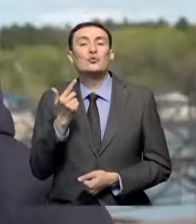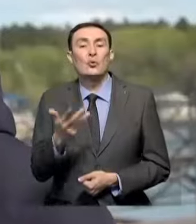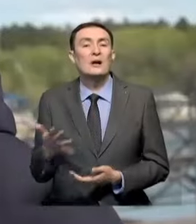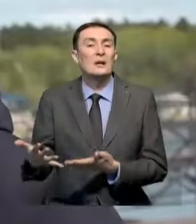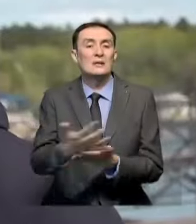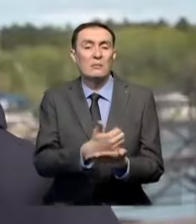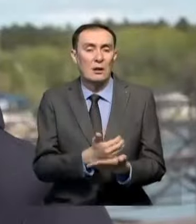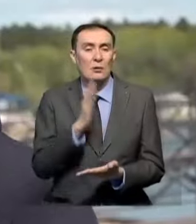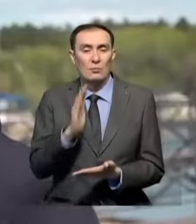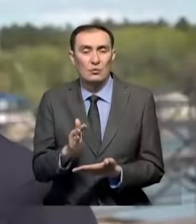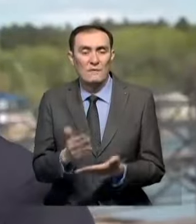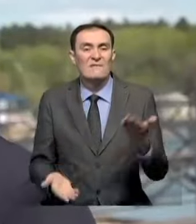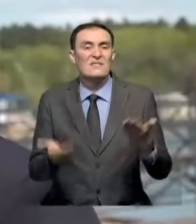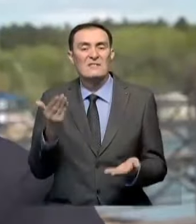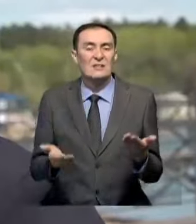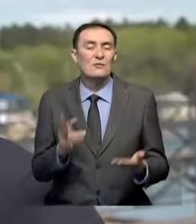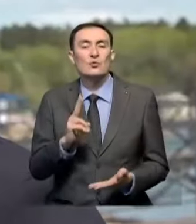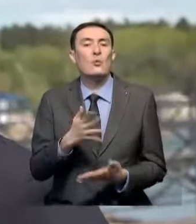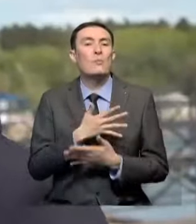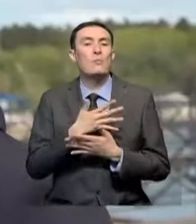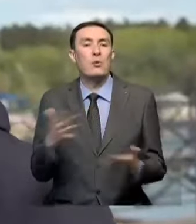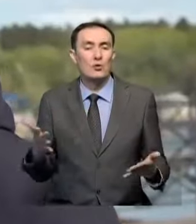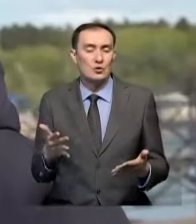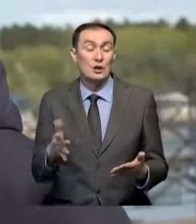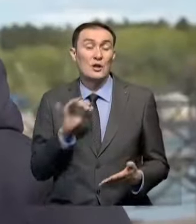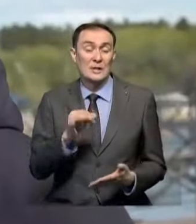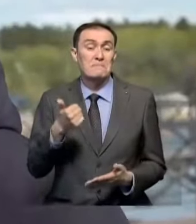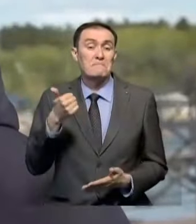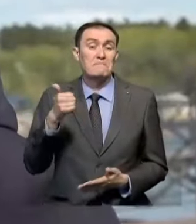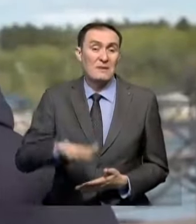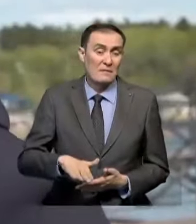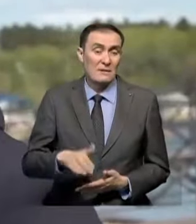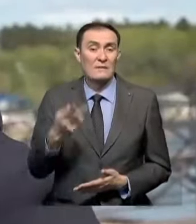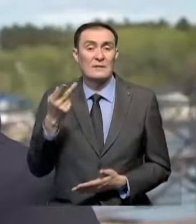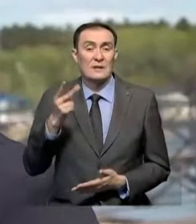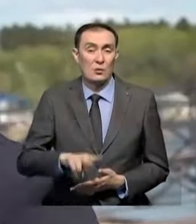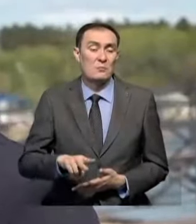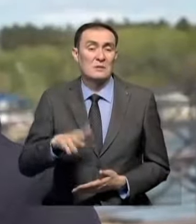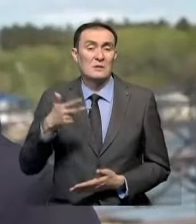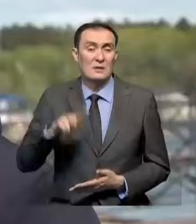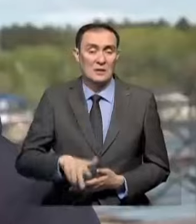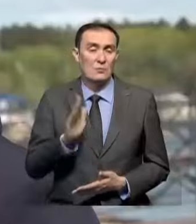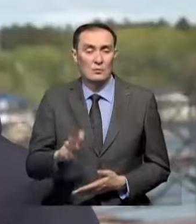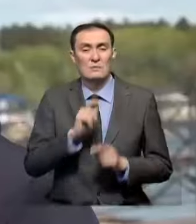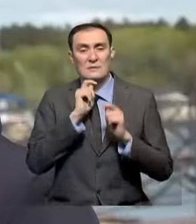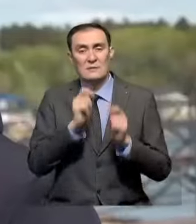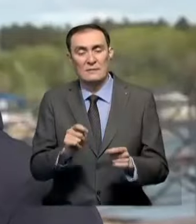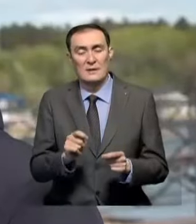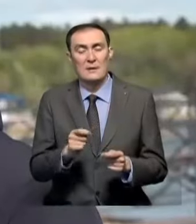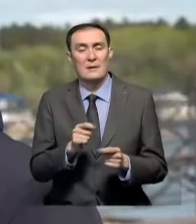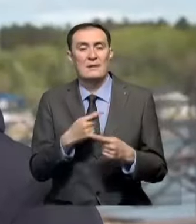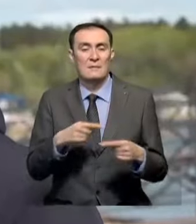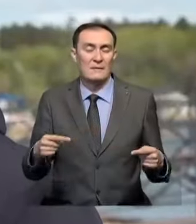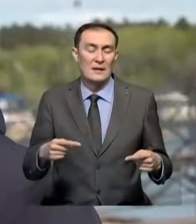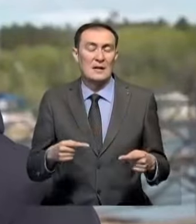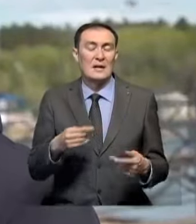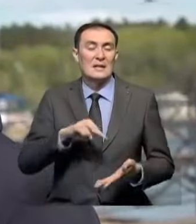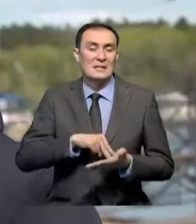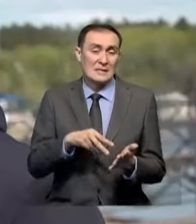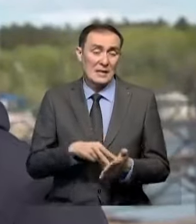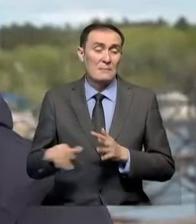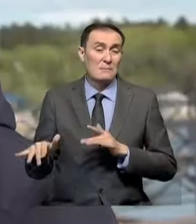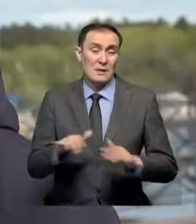собрал мы будем это всё взвешивать и за первый за первое второй третье места мы будем дарить сладкий подар Цель нашего